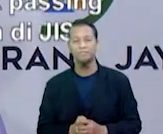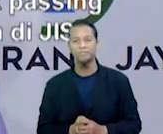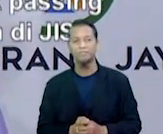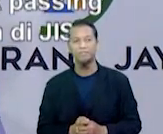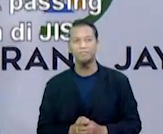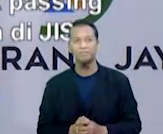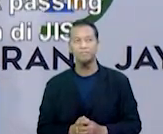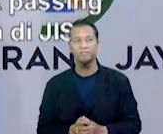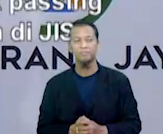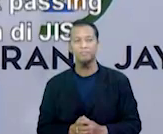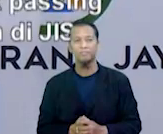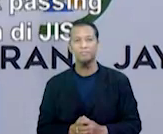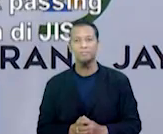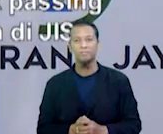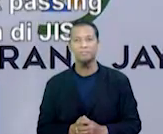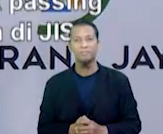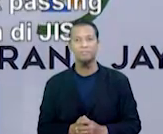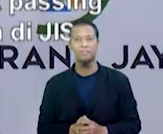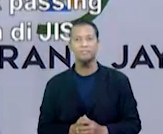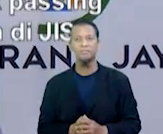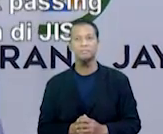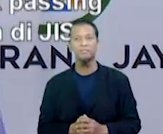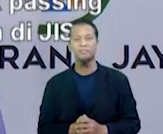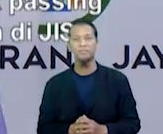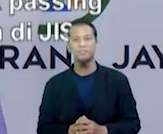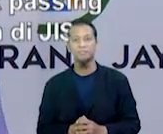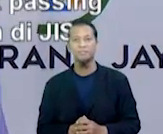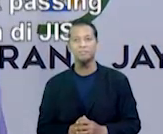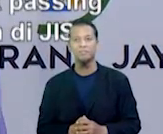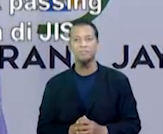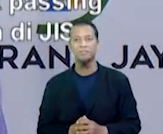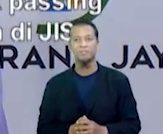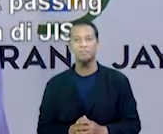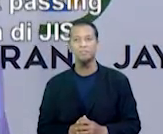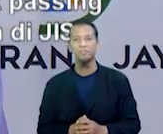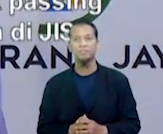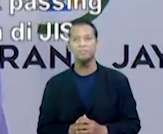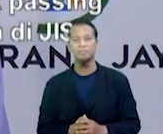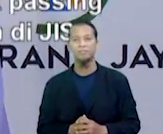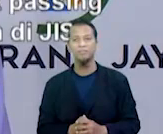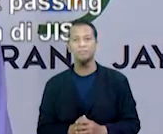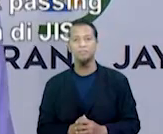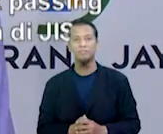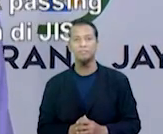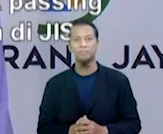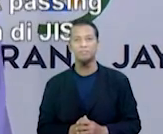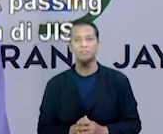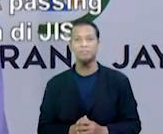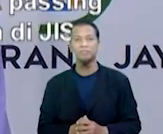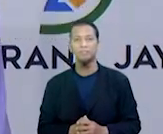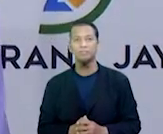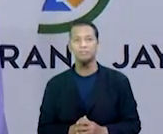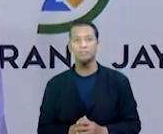The field is good to pass, to shoot, and I'm very happy for the stadium and it's an honor